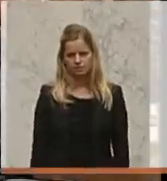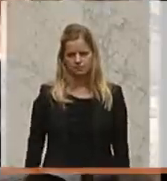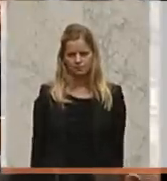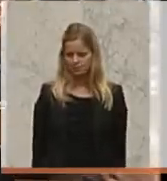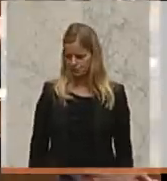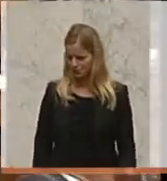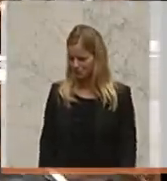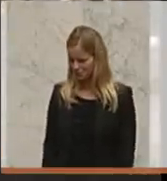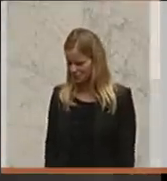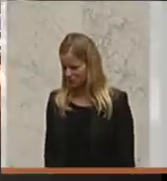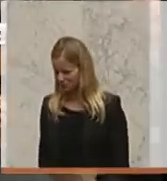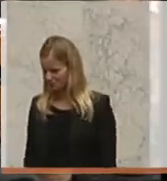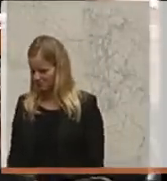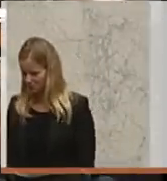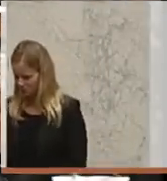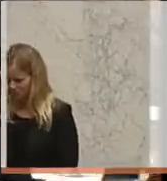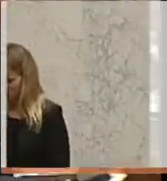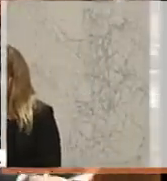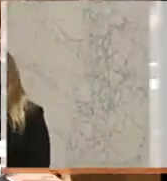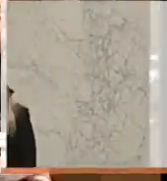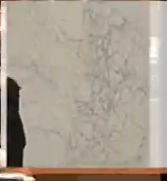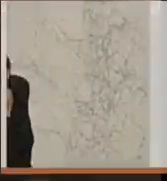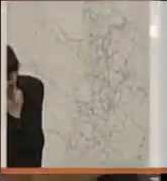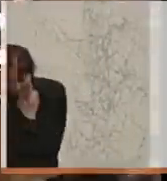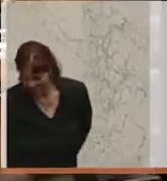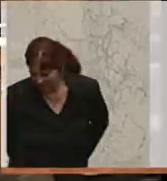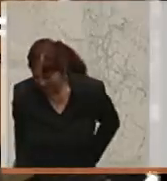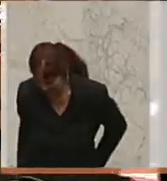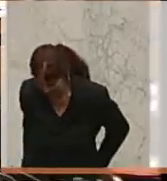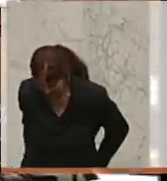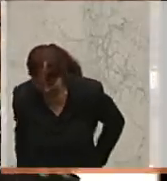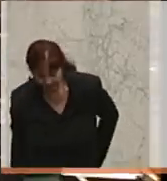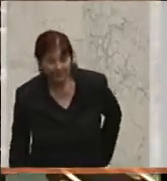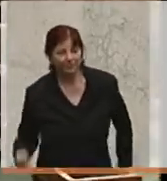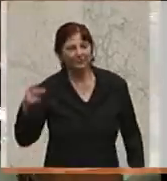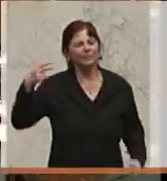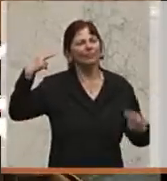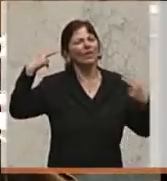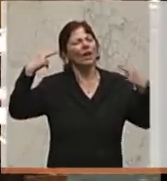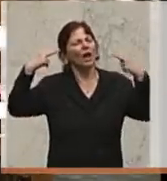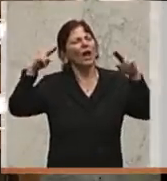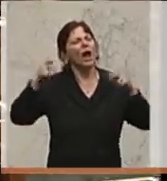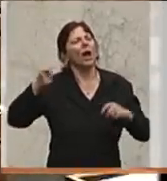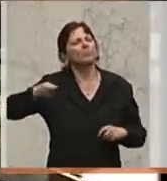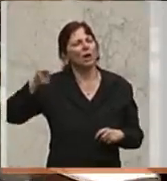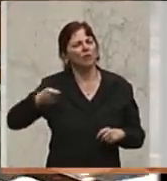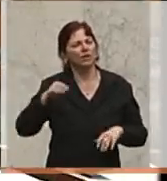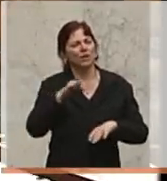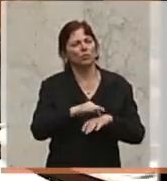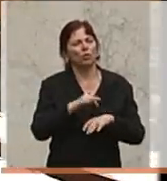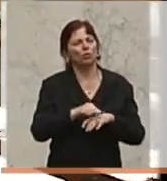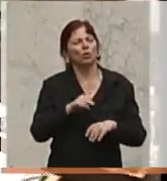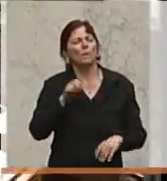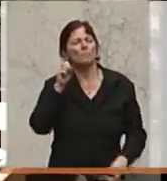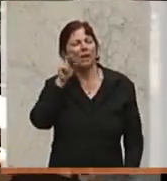Eine heftige Attacke von Gerd Deimek von der FPÖ an den Staatssekretär Ostermeier bzw. auch